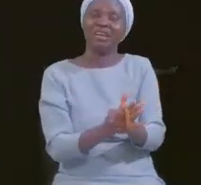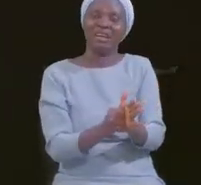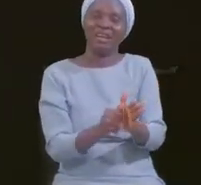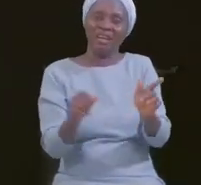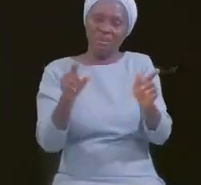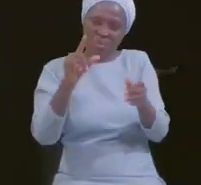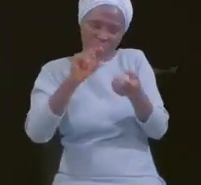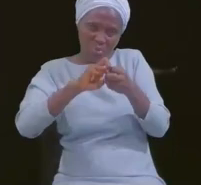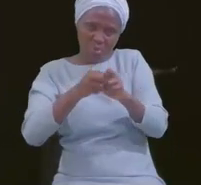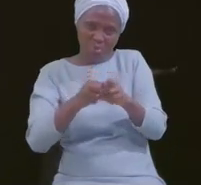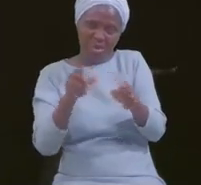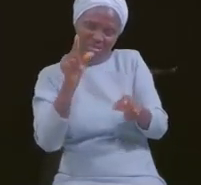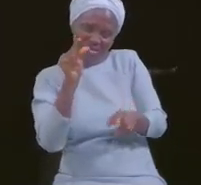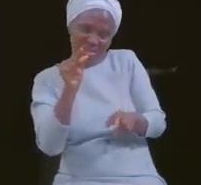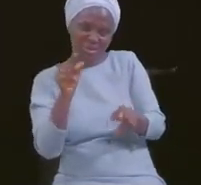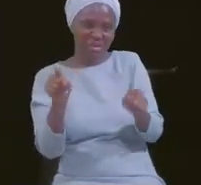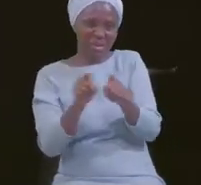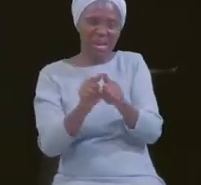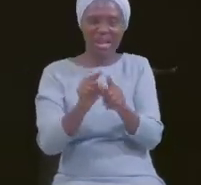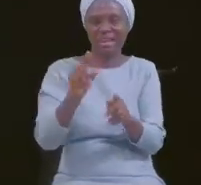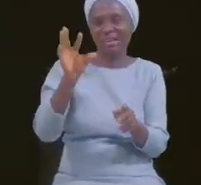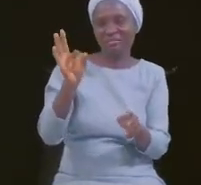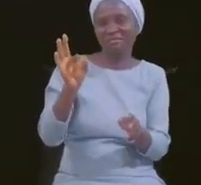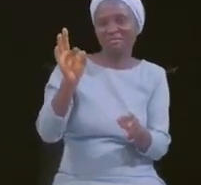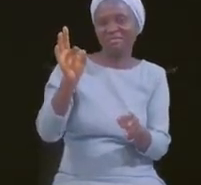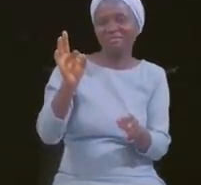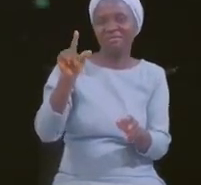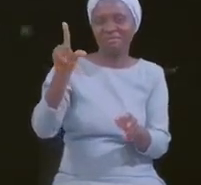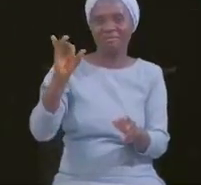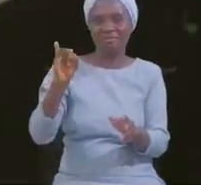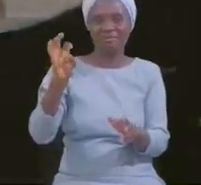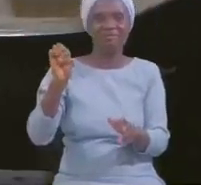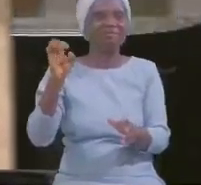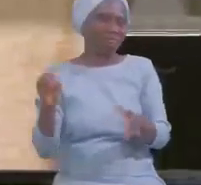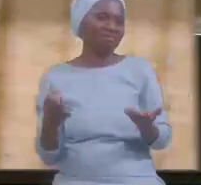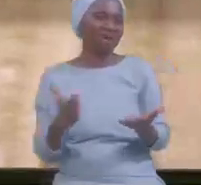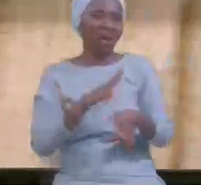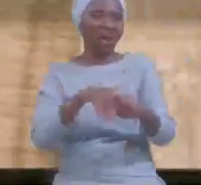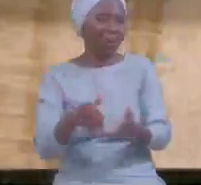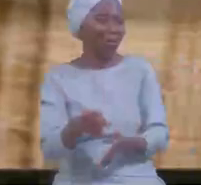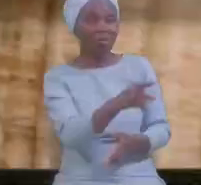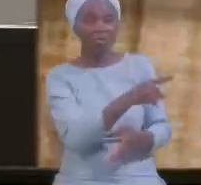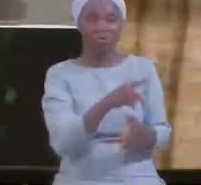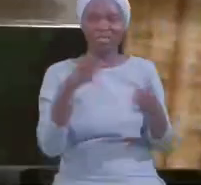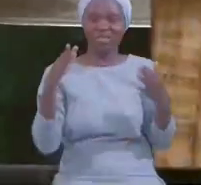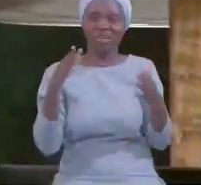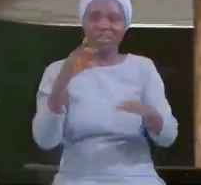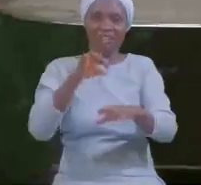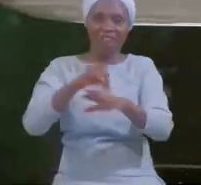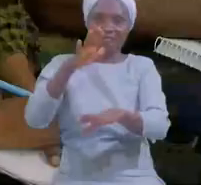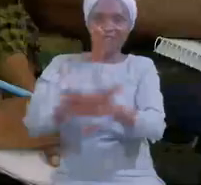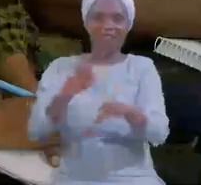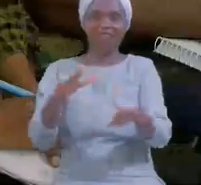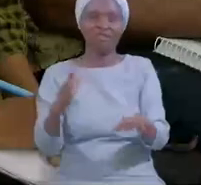ces mouches d'oppression démoniaque et les mouches de maladie et les